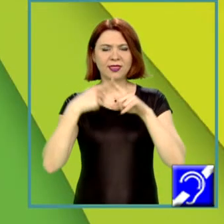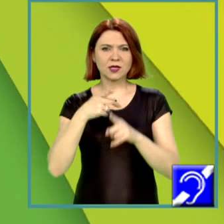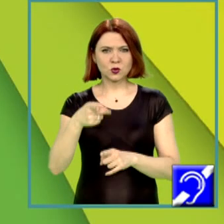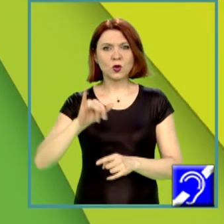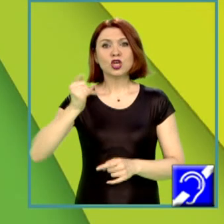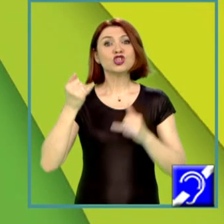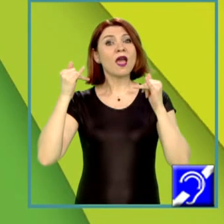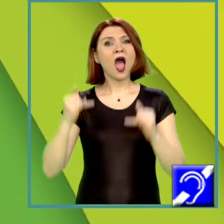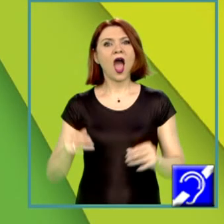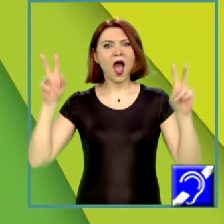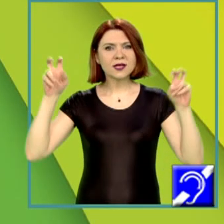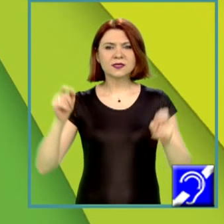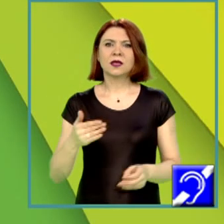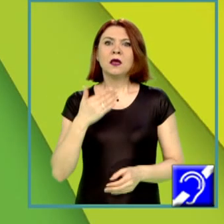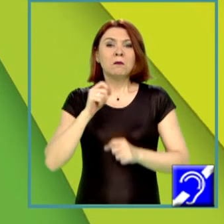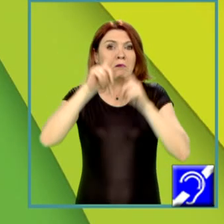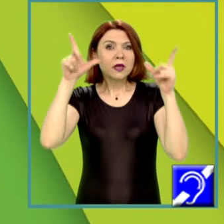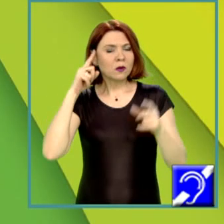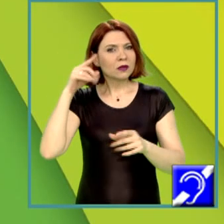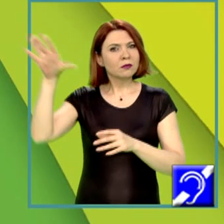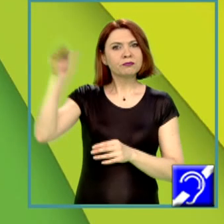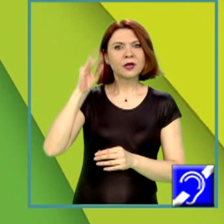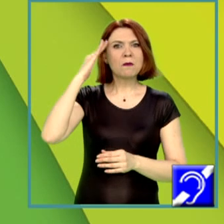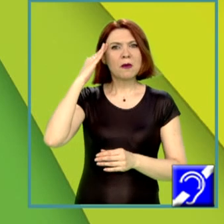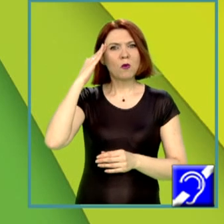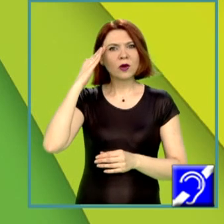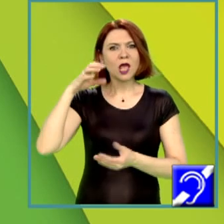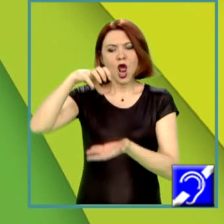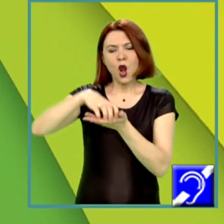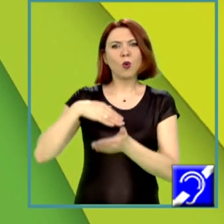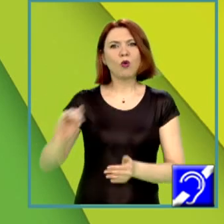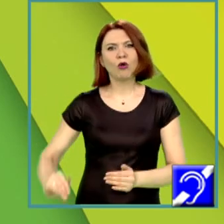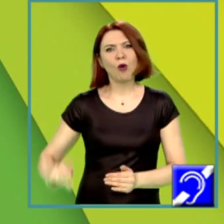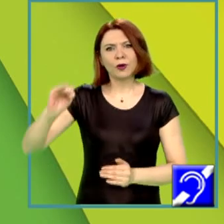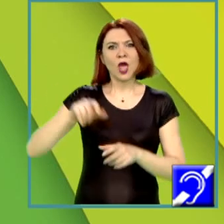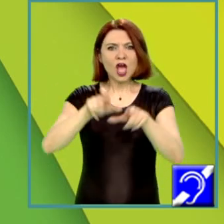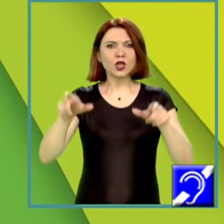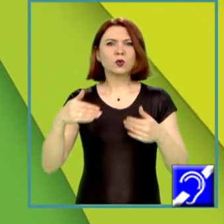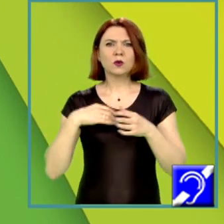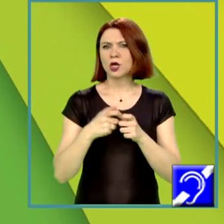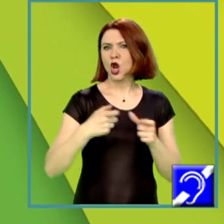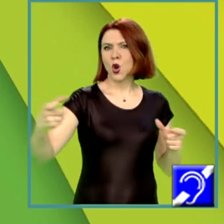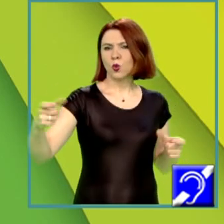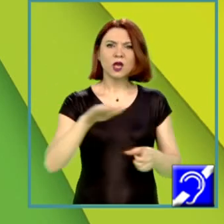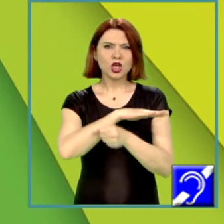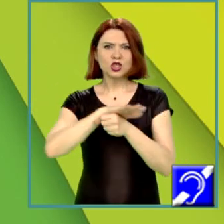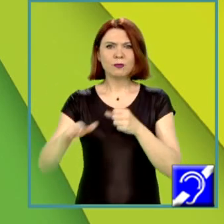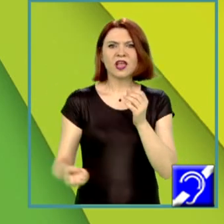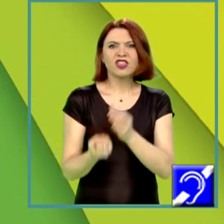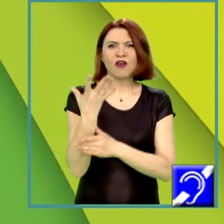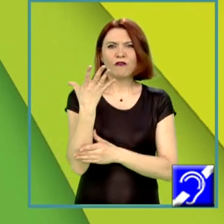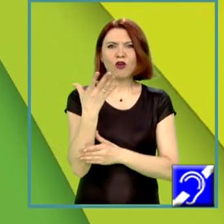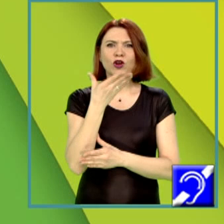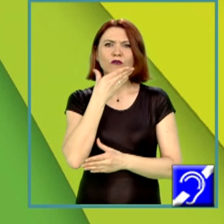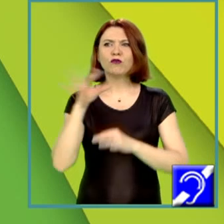și azi minunată îmi apare memorie mahalaua copilăriei din curtea noastră lungă și plină de flori ales